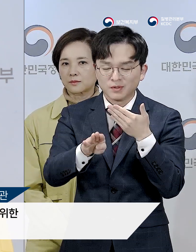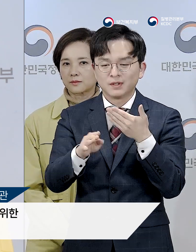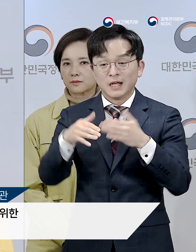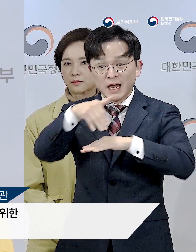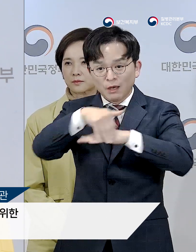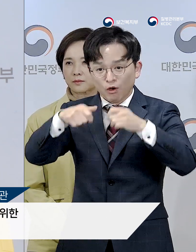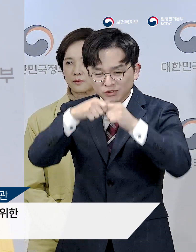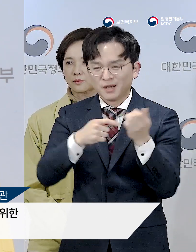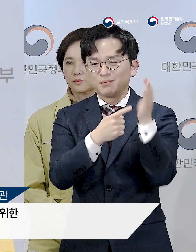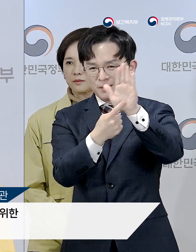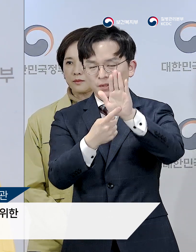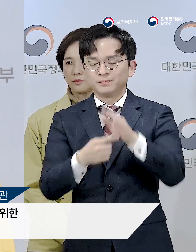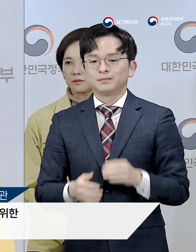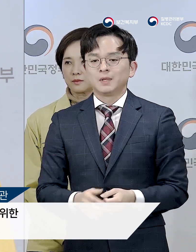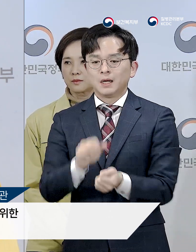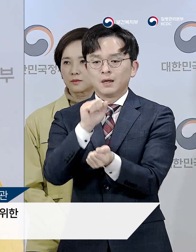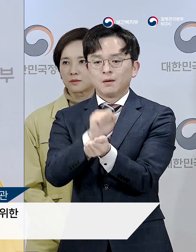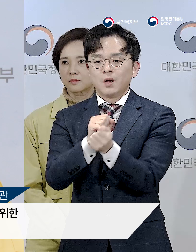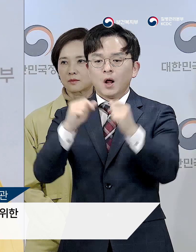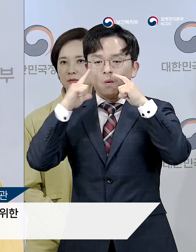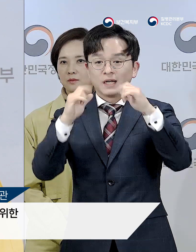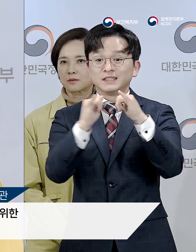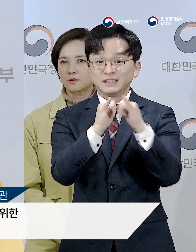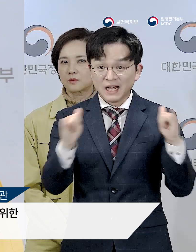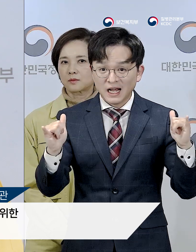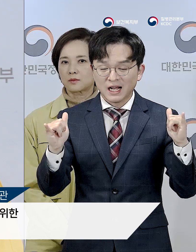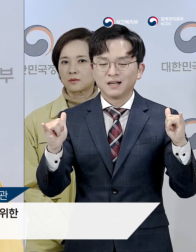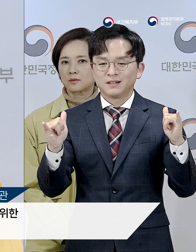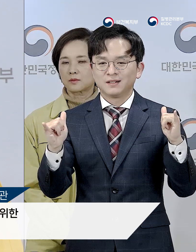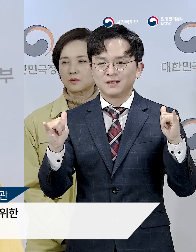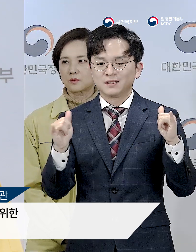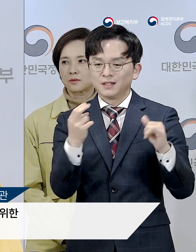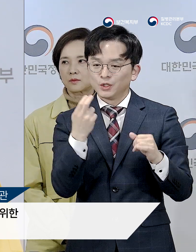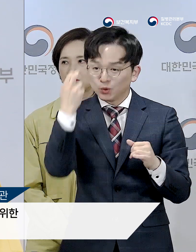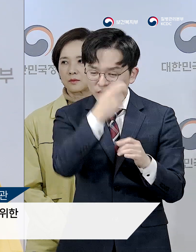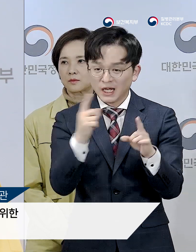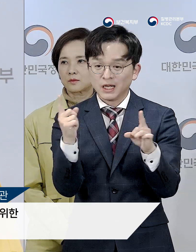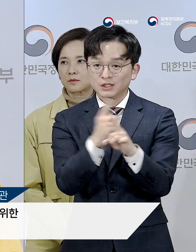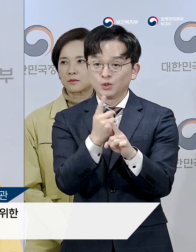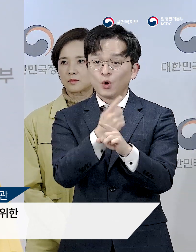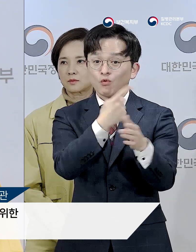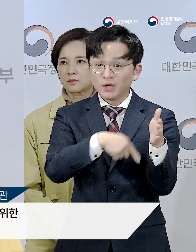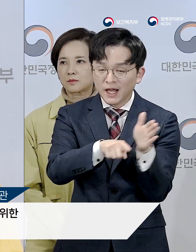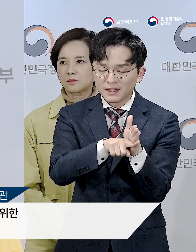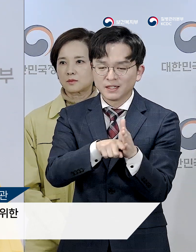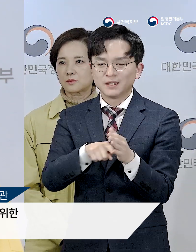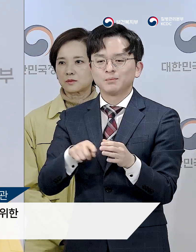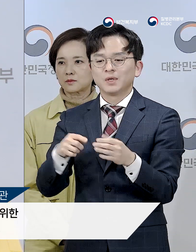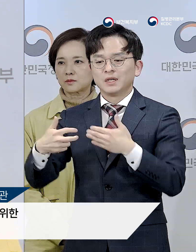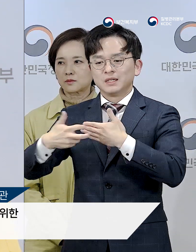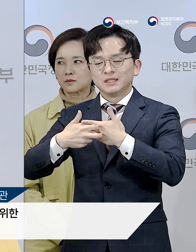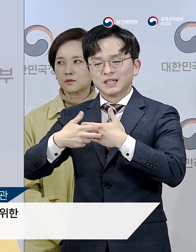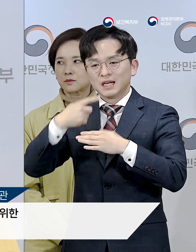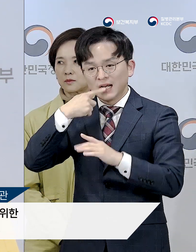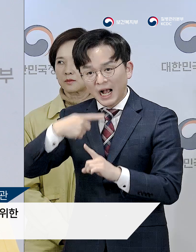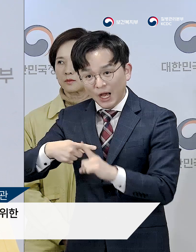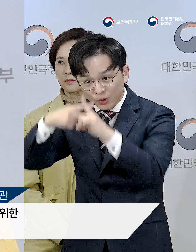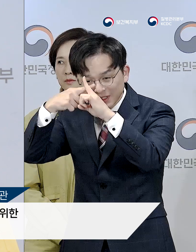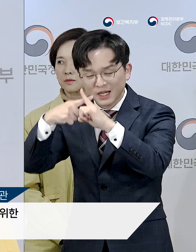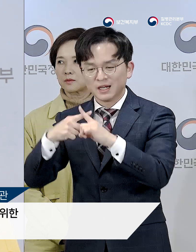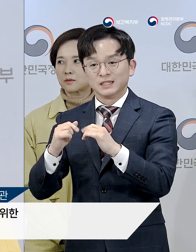확진 환자들이 모두 안정적인 상태로 잘 치료받기 위한 병원과 의료 인력 등도 충분히 준비되어